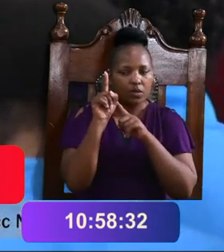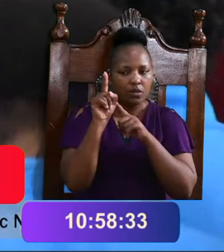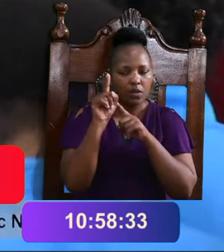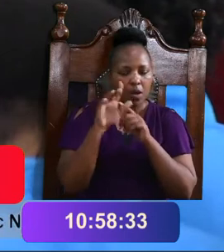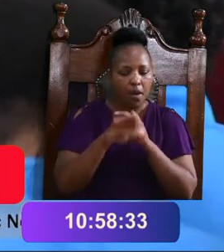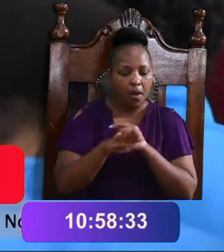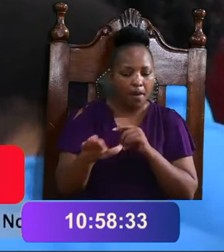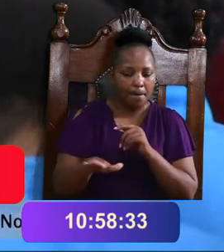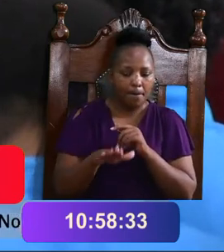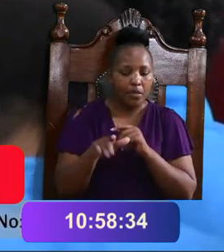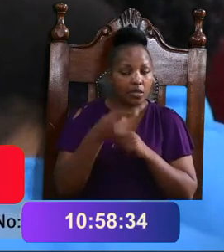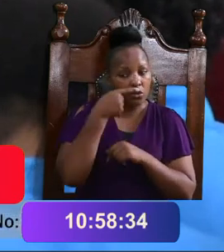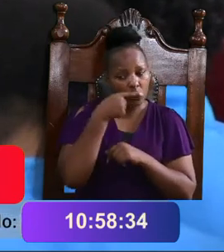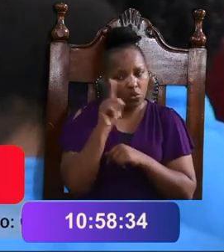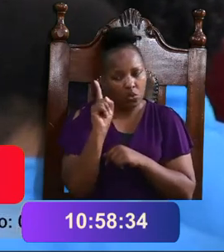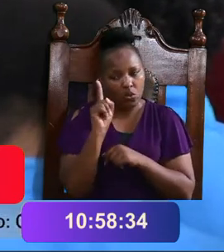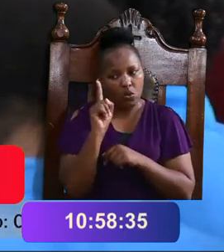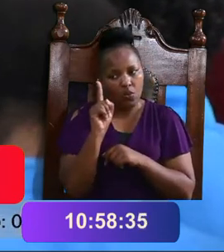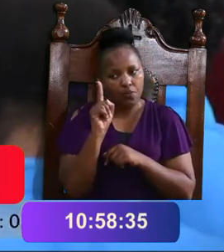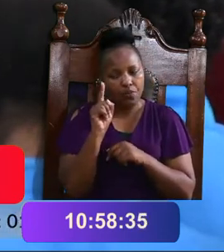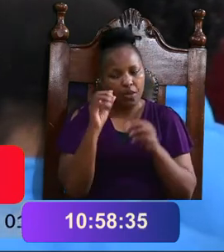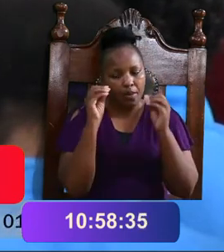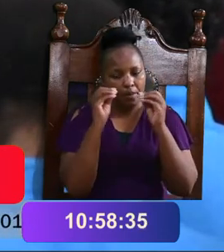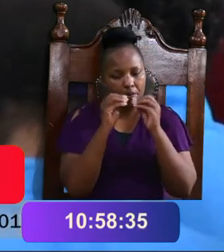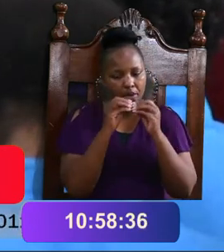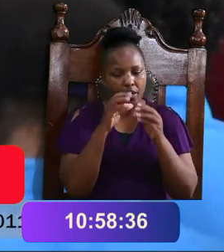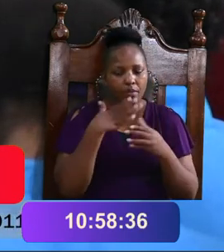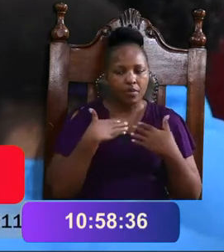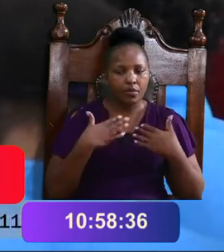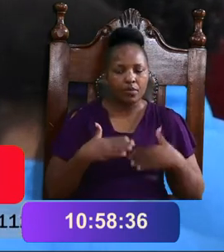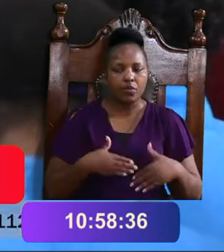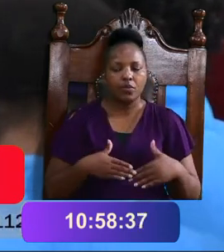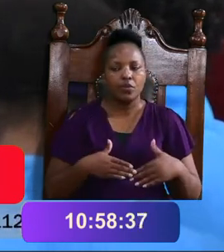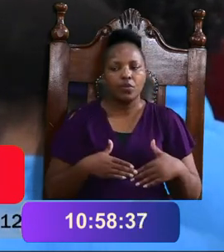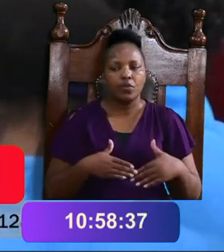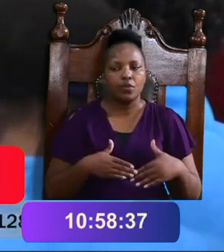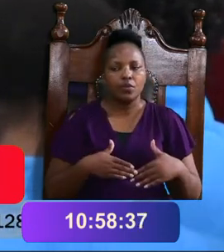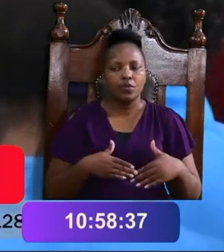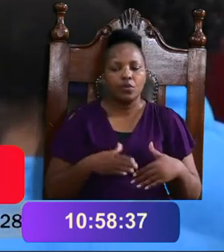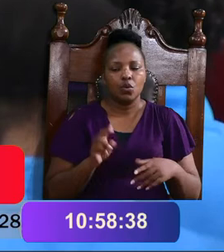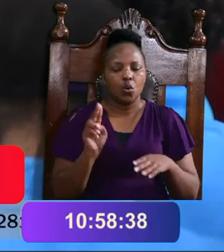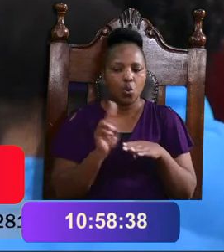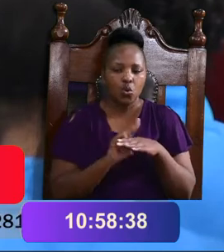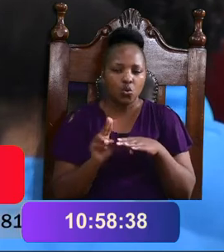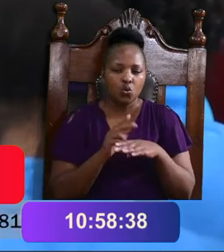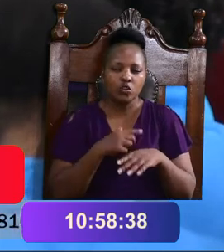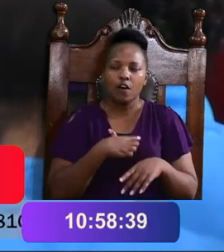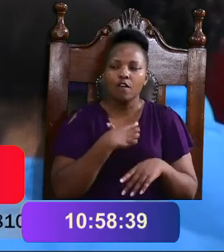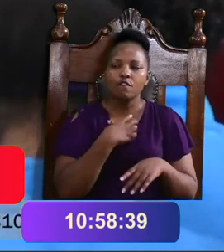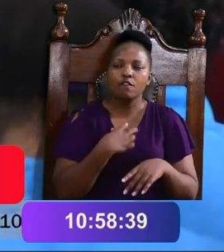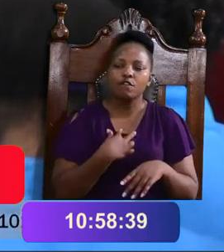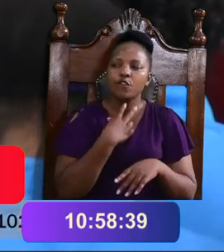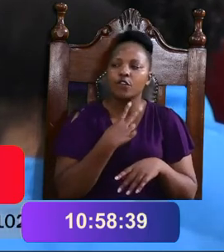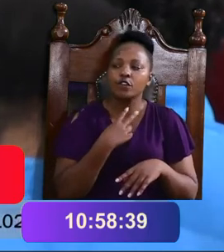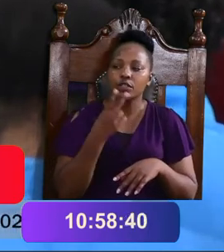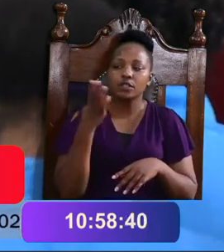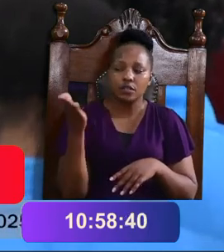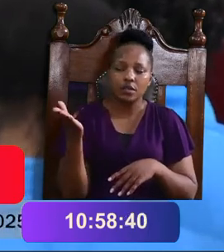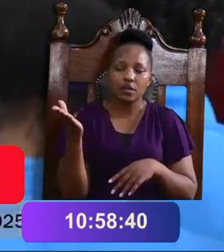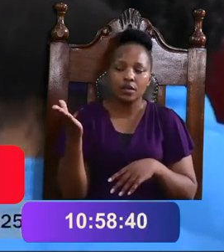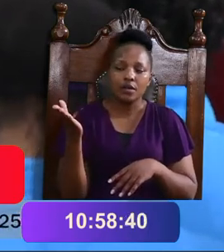popote watakapoenda, watakapokutana na watu wako, ukazitumie sauti zao. Na